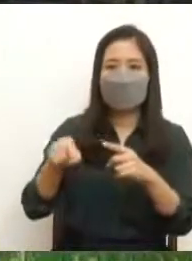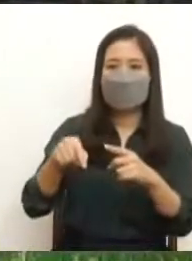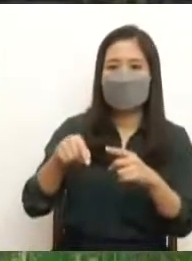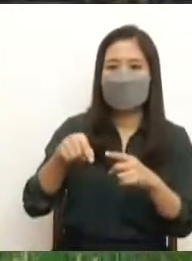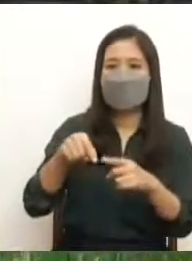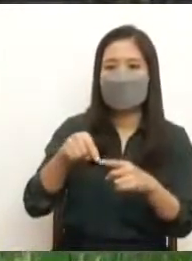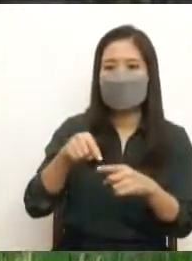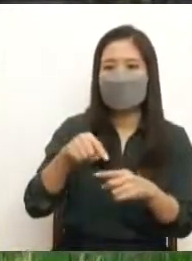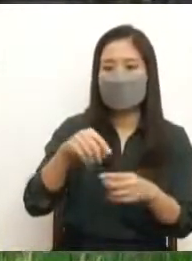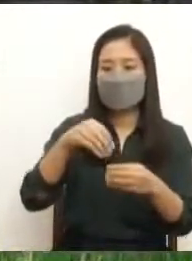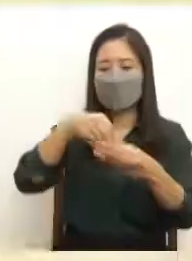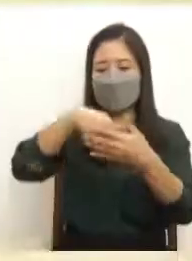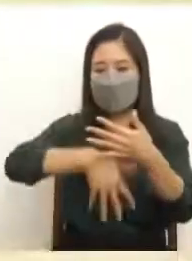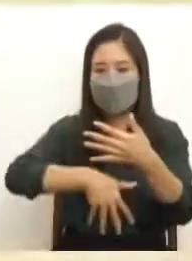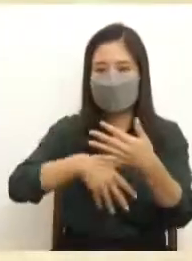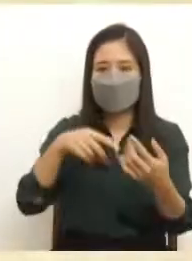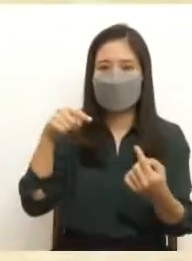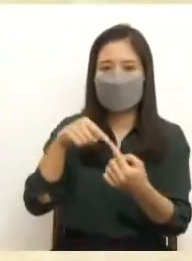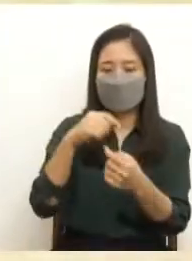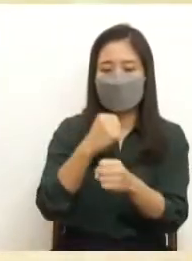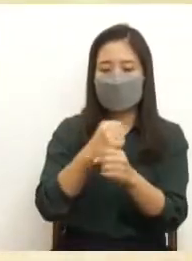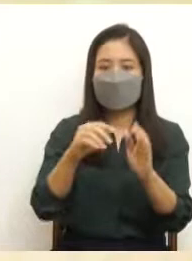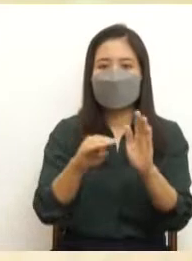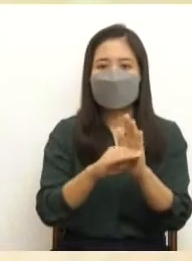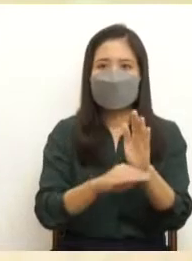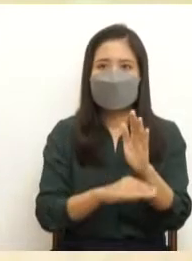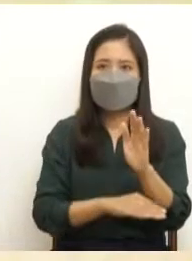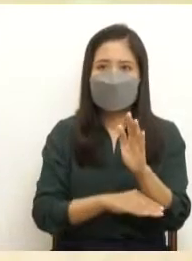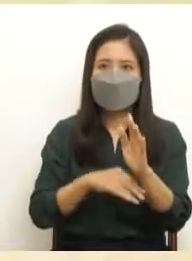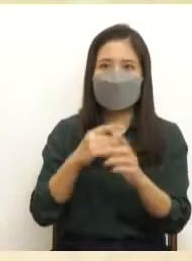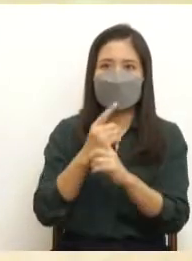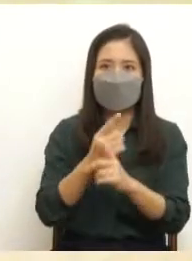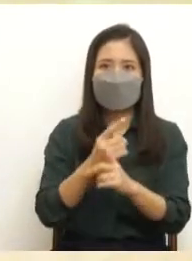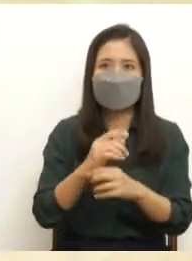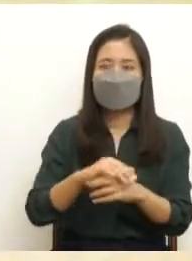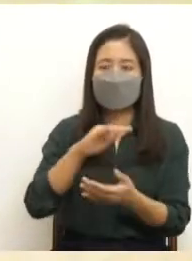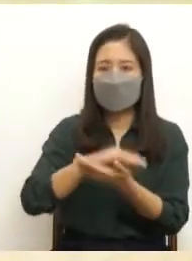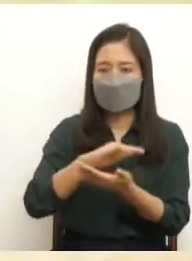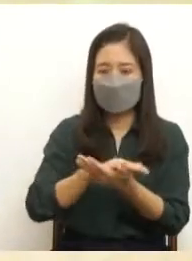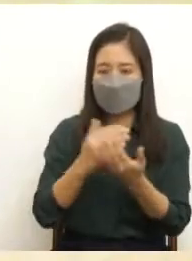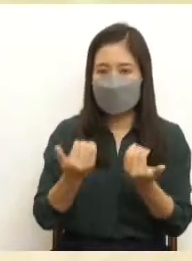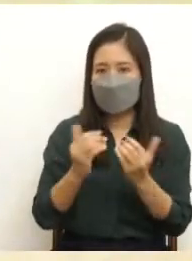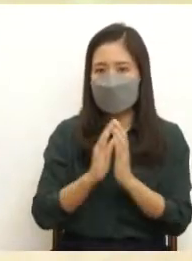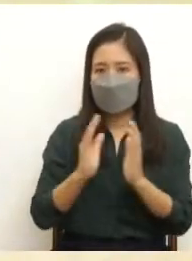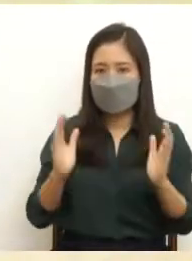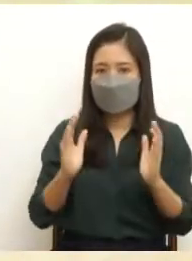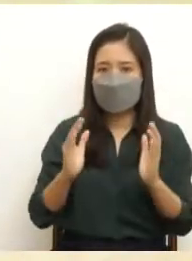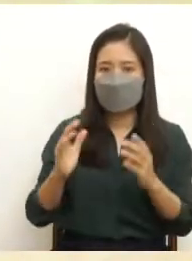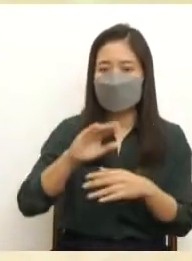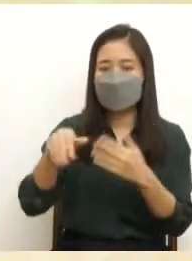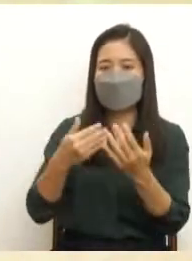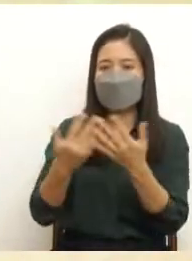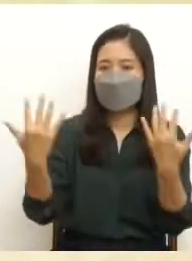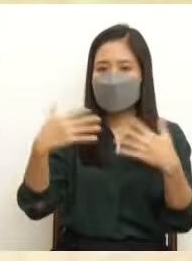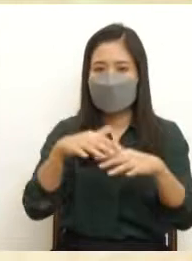ลนะในการดำเนินงานนะครับเพราะนั้นสิ่งต่างๆเหล่านี้ทางโรงเรียนต้องขอขอบพระคุณนะผู้ที่มีส่วนร่วมในการขับเคลื่อ